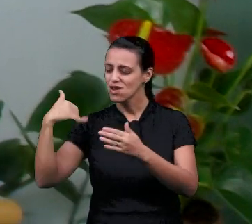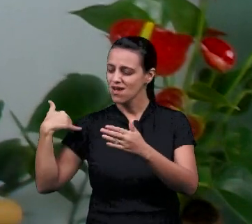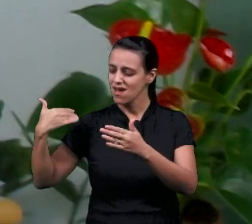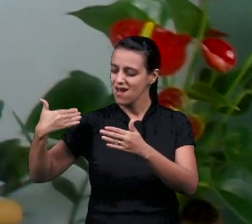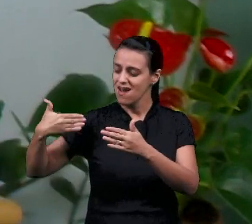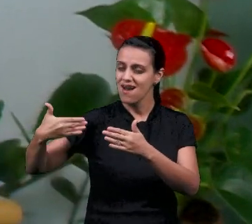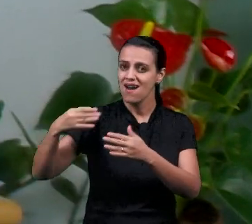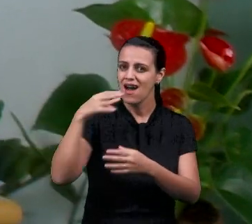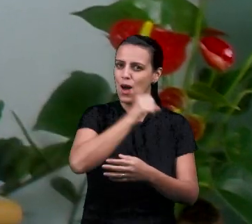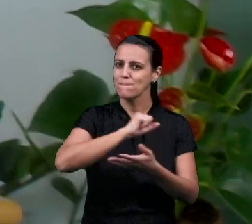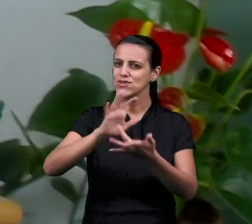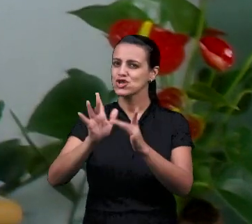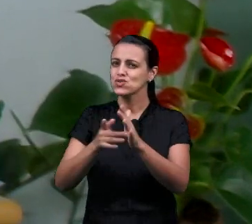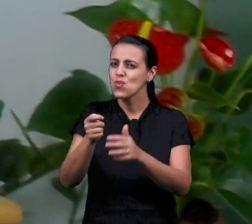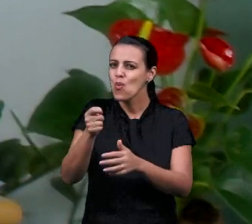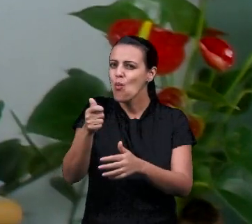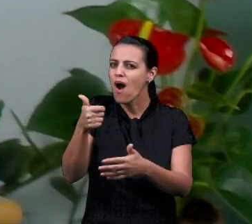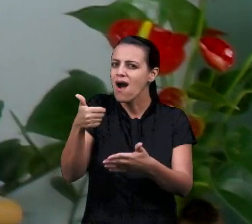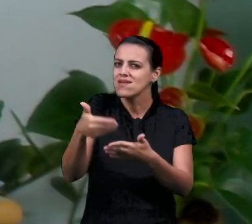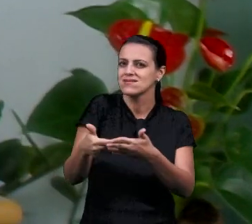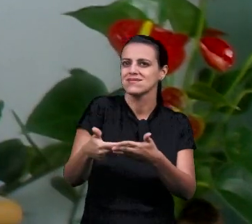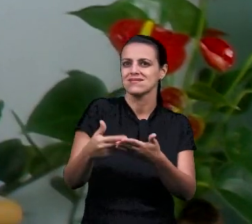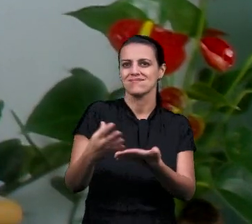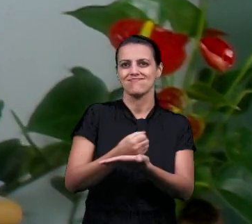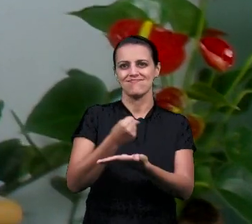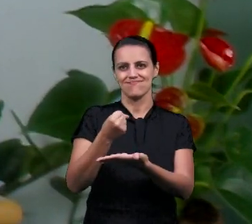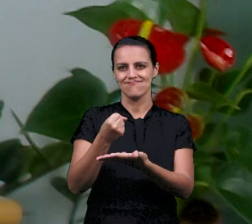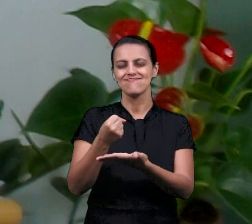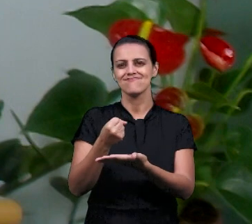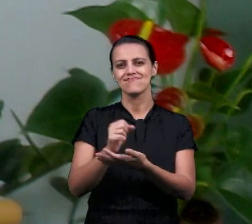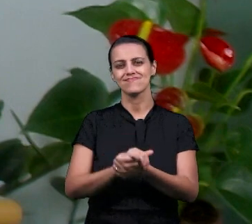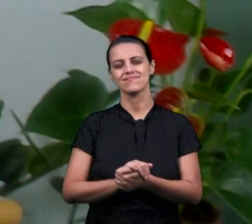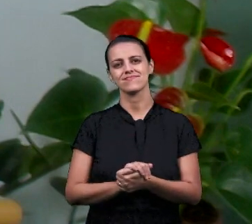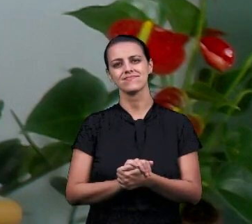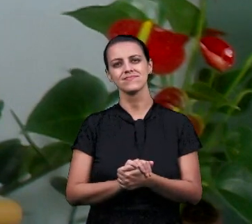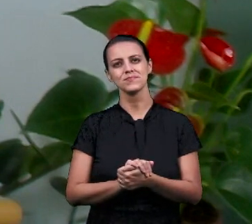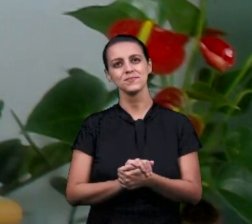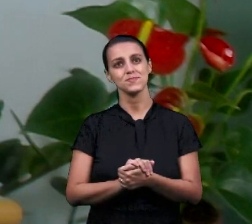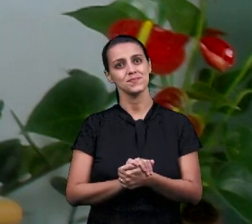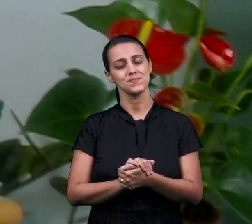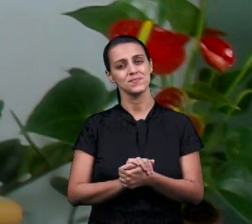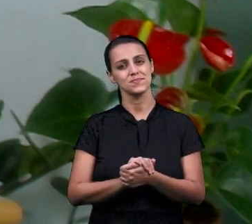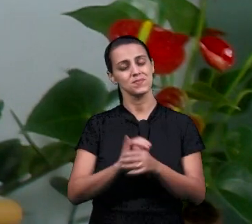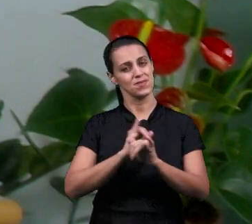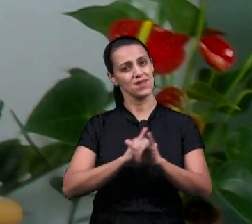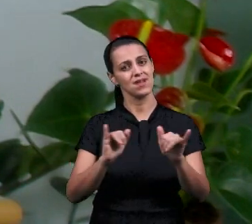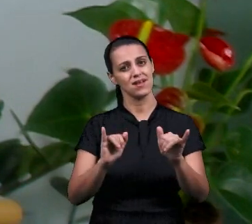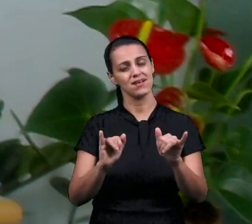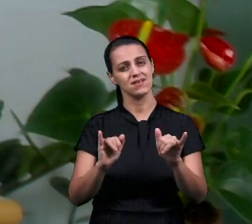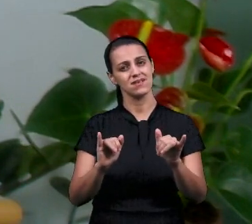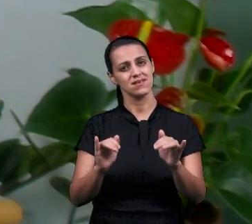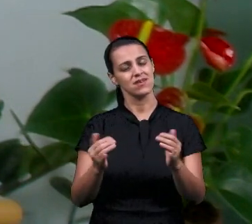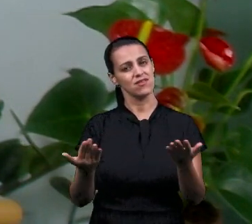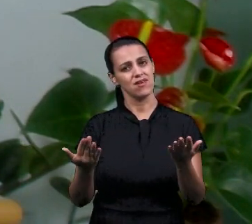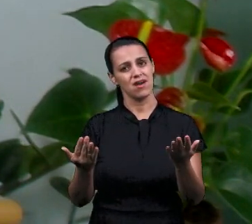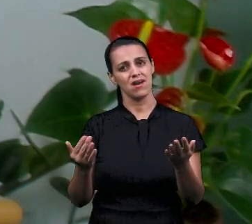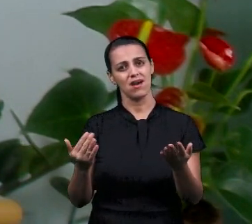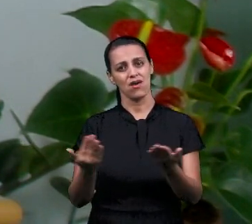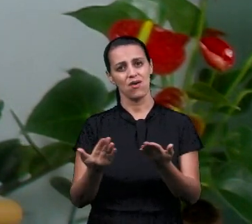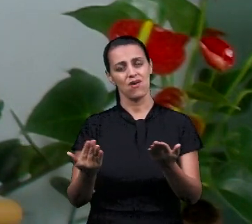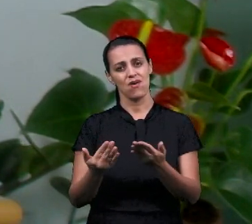il est aux portes. Nous savons cela. Mais bien aimés, notre parole va rester ici et à partir